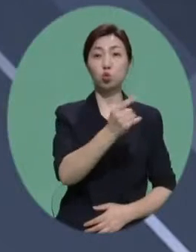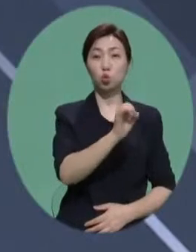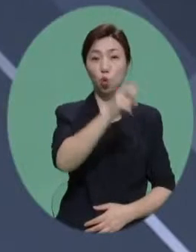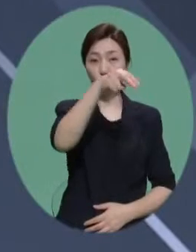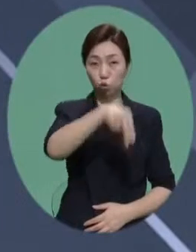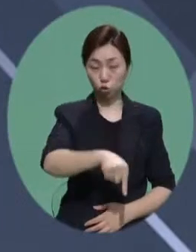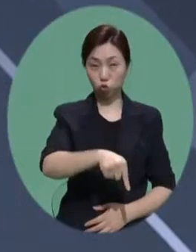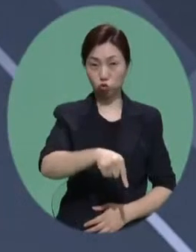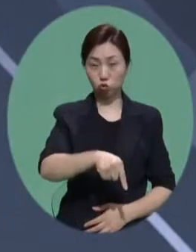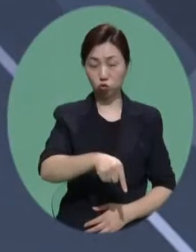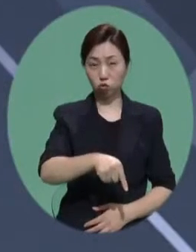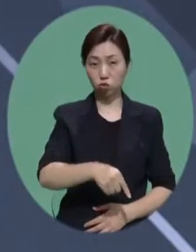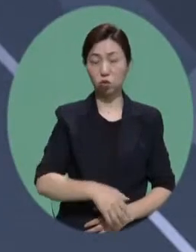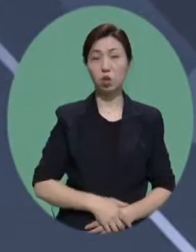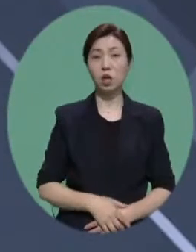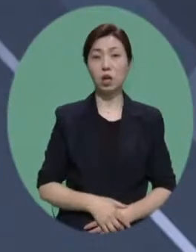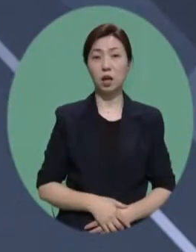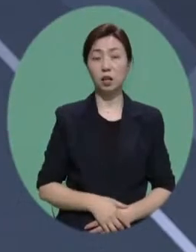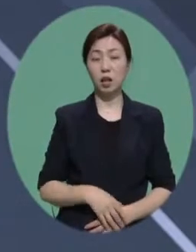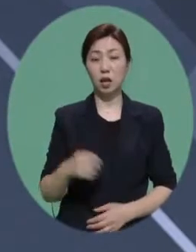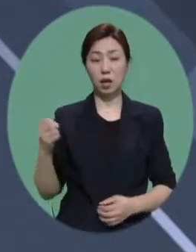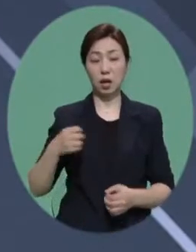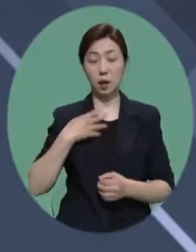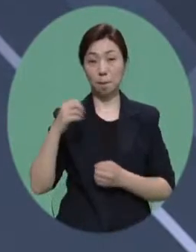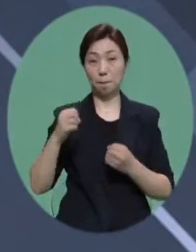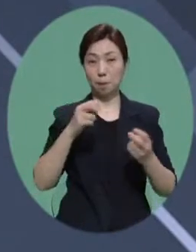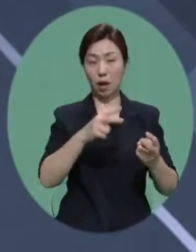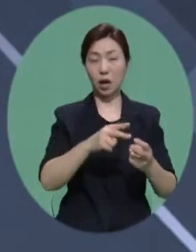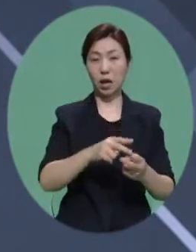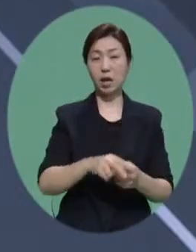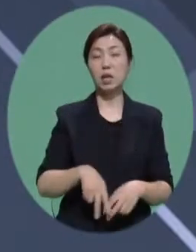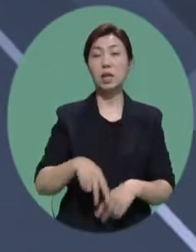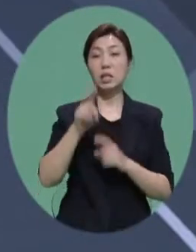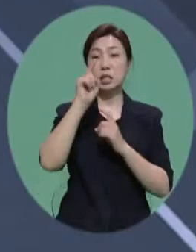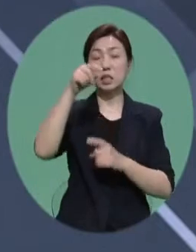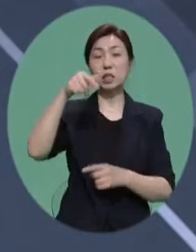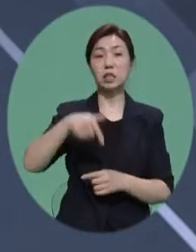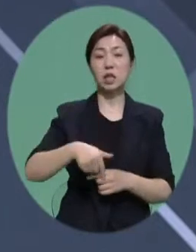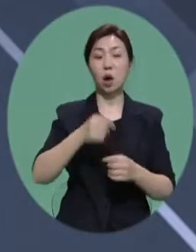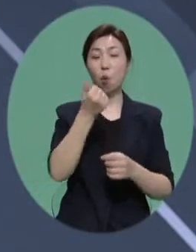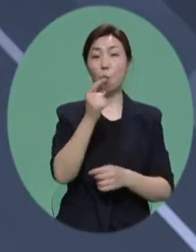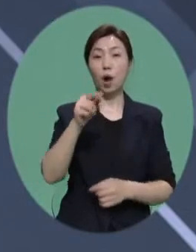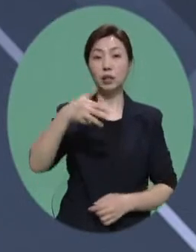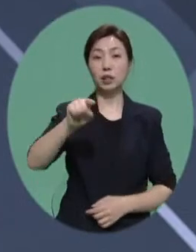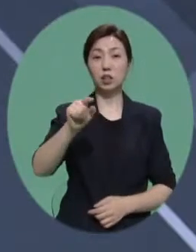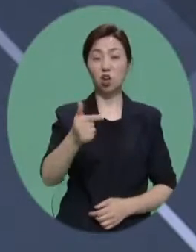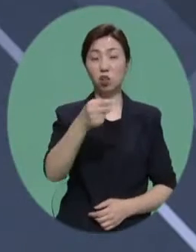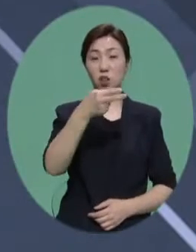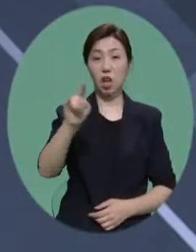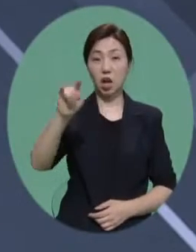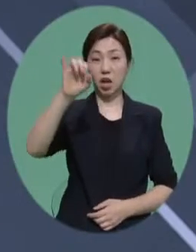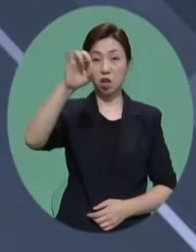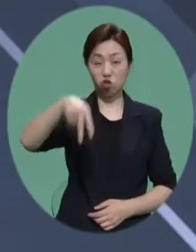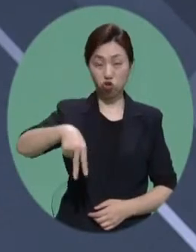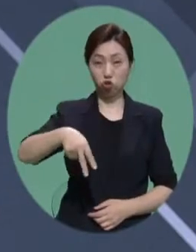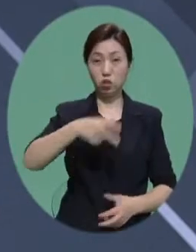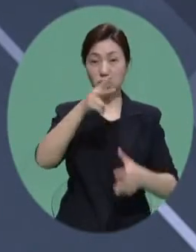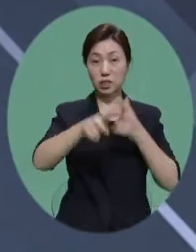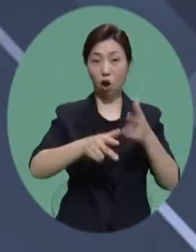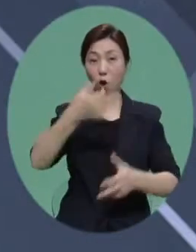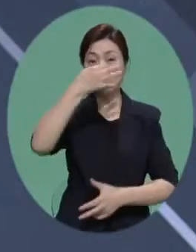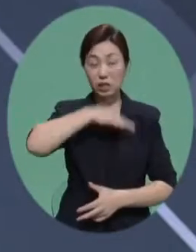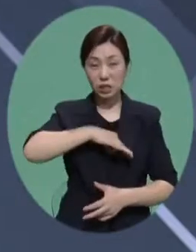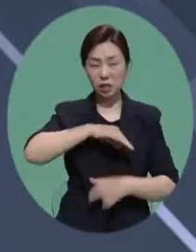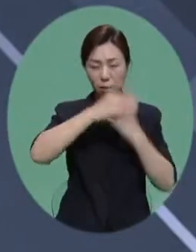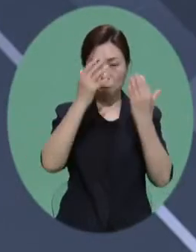변호사가 직접 우리 이 후보 님에게 4000대 u 의 사업 이전을 에 사업이 권을